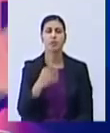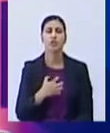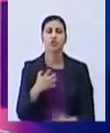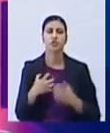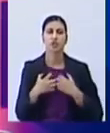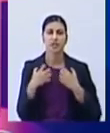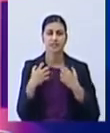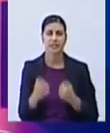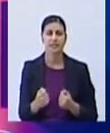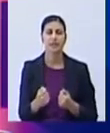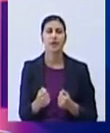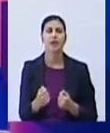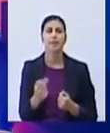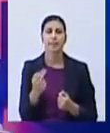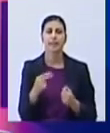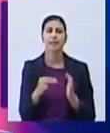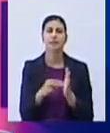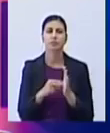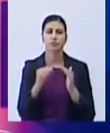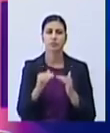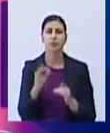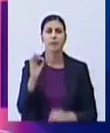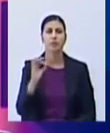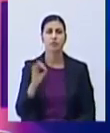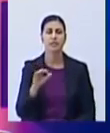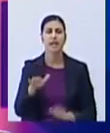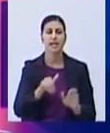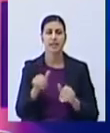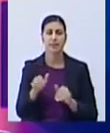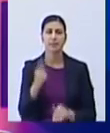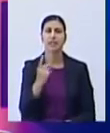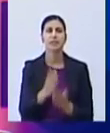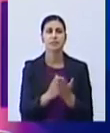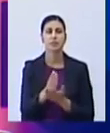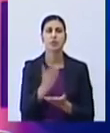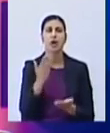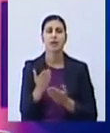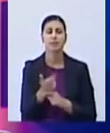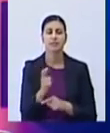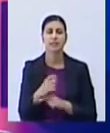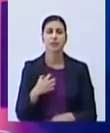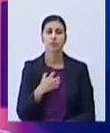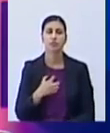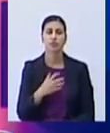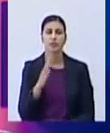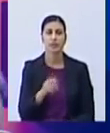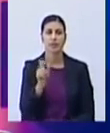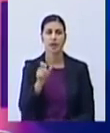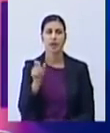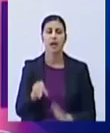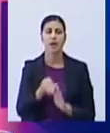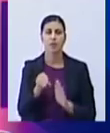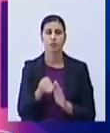ჯანდაცვაზეც ასე ვთქვათ დაბლ პროცენტიან ანაბრებზეც კიდევ ერთი მიმართულება რაც ალბათ მნიშვნელოვანი იქნება პოტენციური ამორჩევისთვის